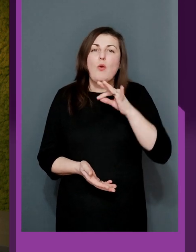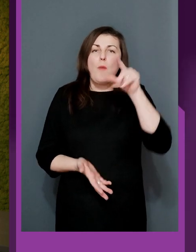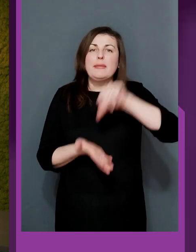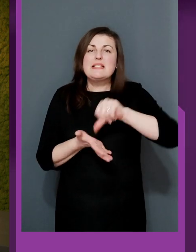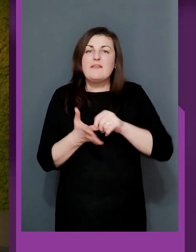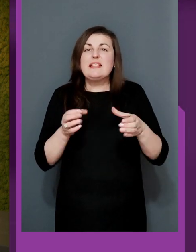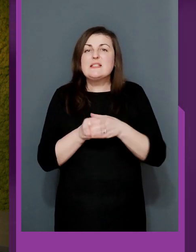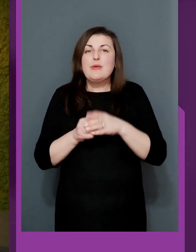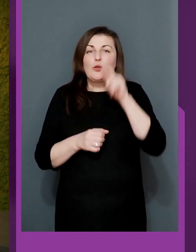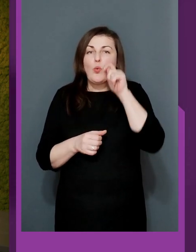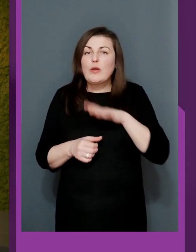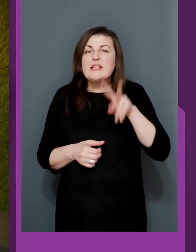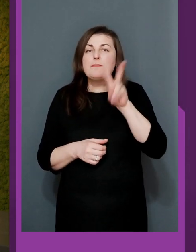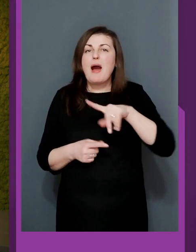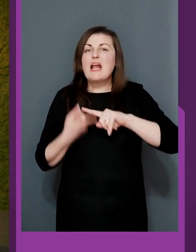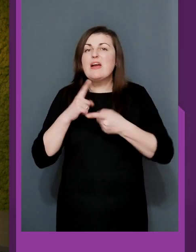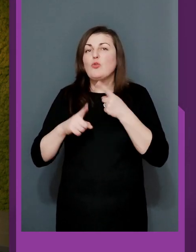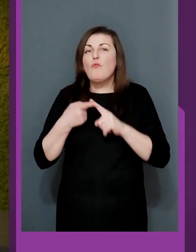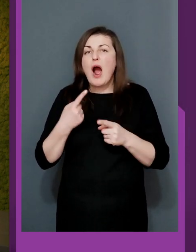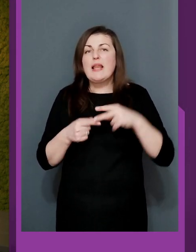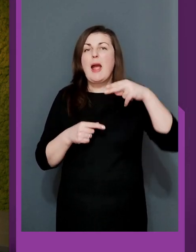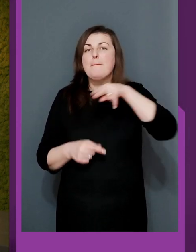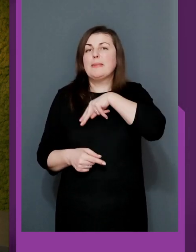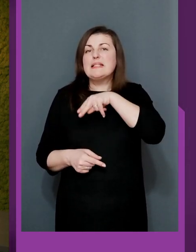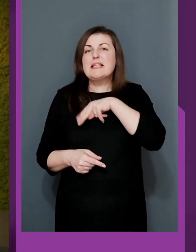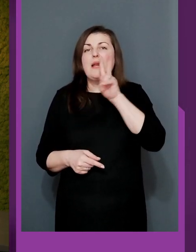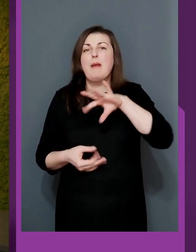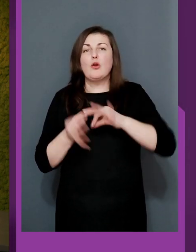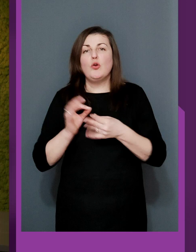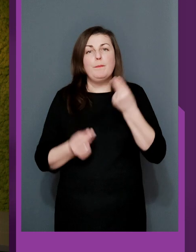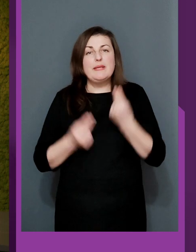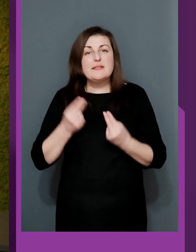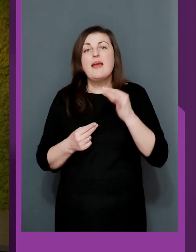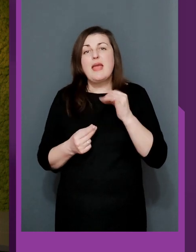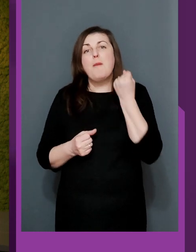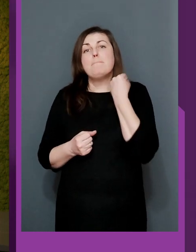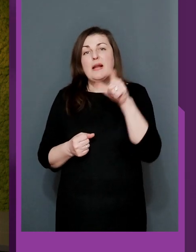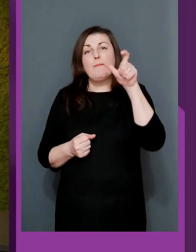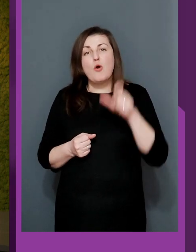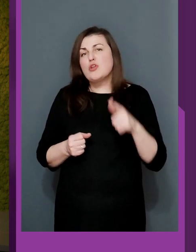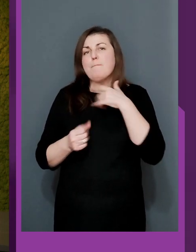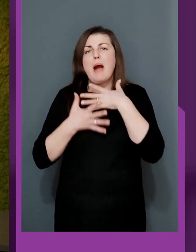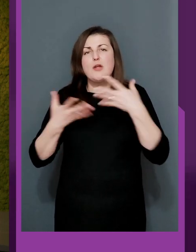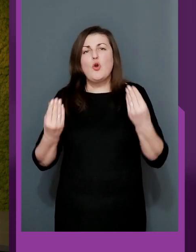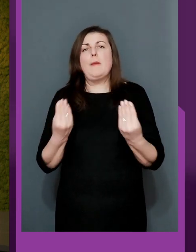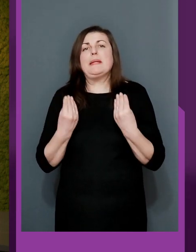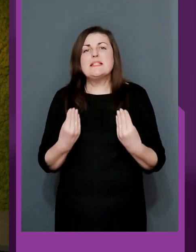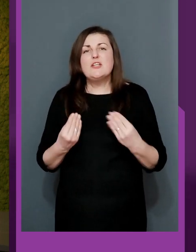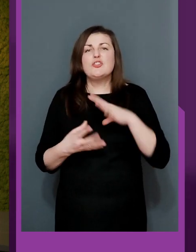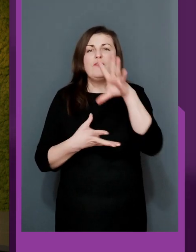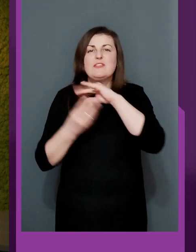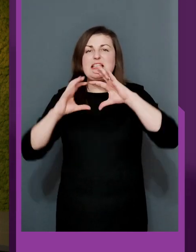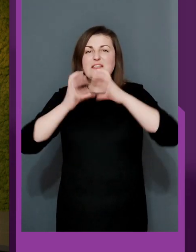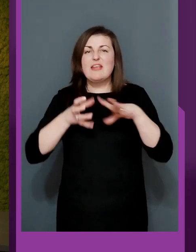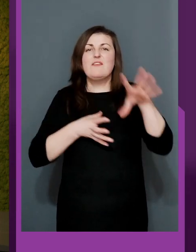представник збірної України з парафехтування призер паралімпійських Ігор і переможець багатьох престижних